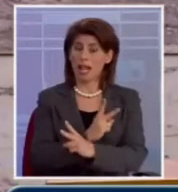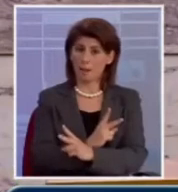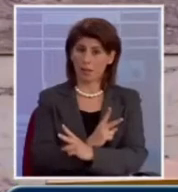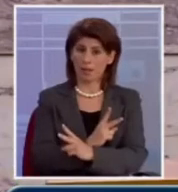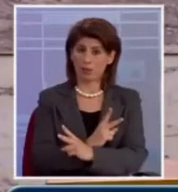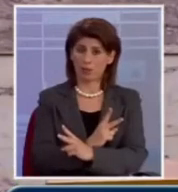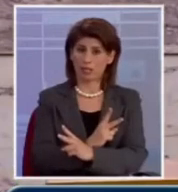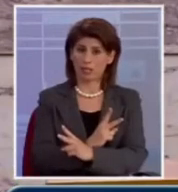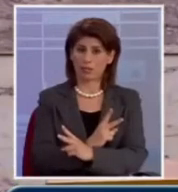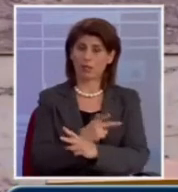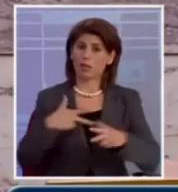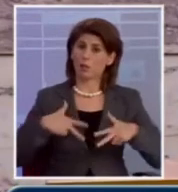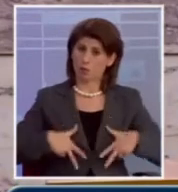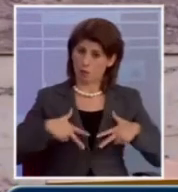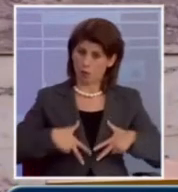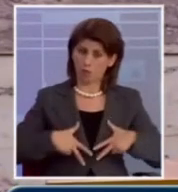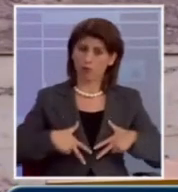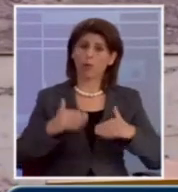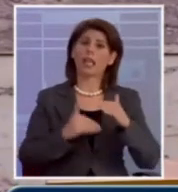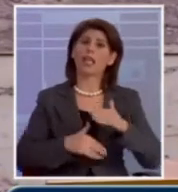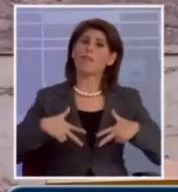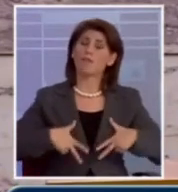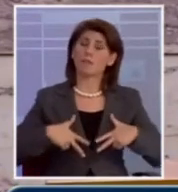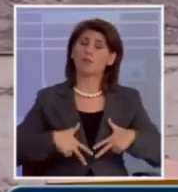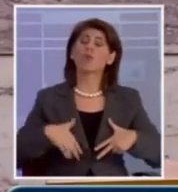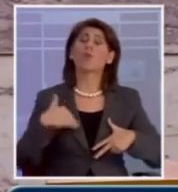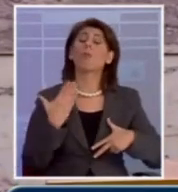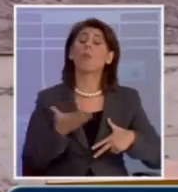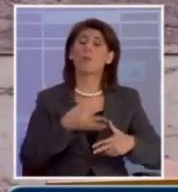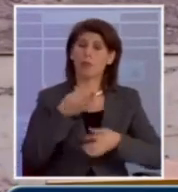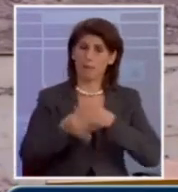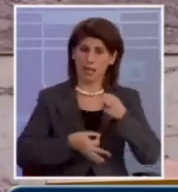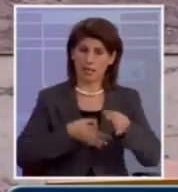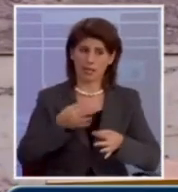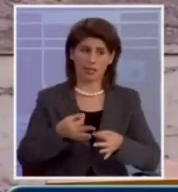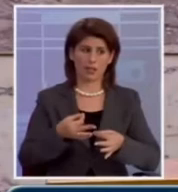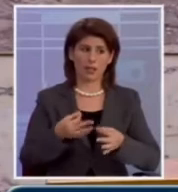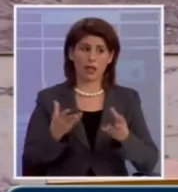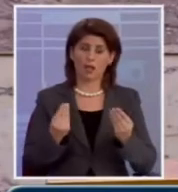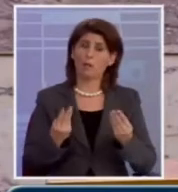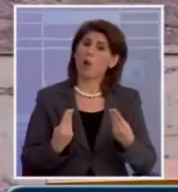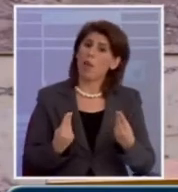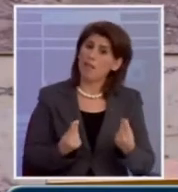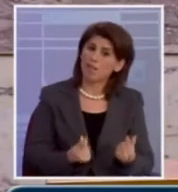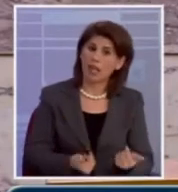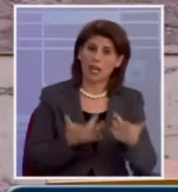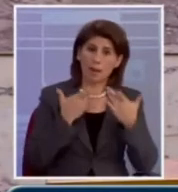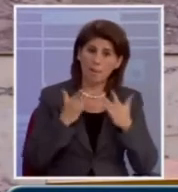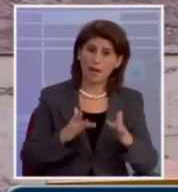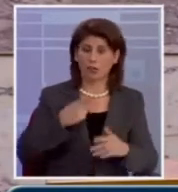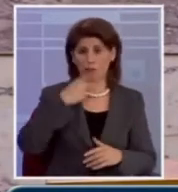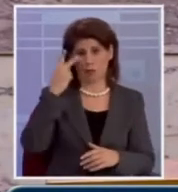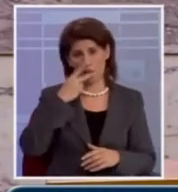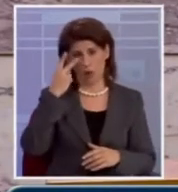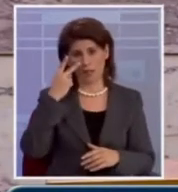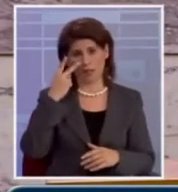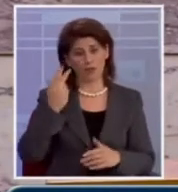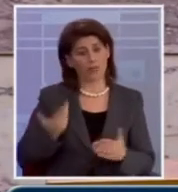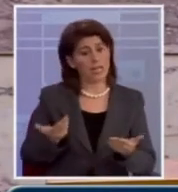αναπληρωτές υπουργούς και υφυπουργούς που δεν μίλησαν και με πολύ ευγένεια παρετούνται του δικαιώματος